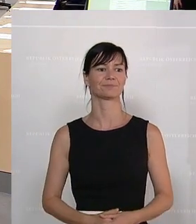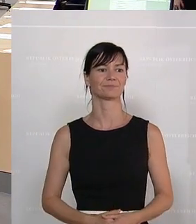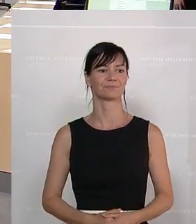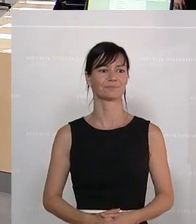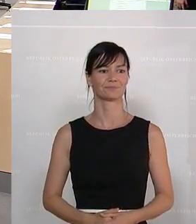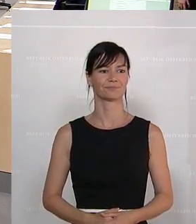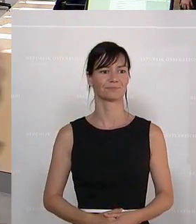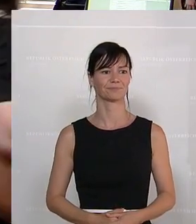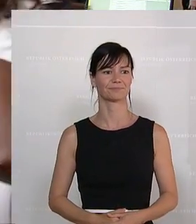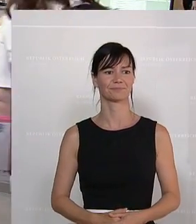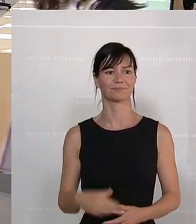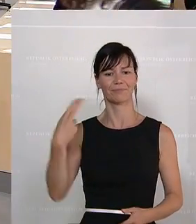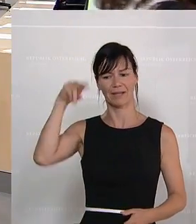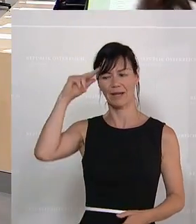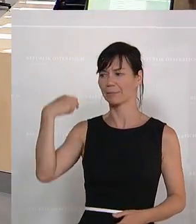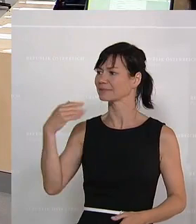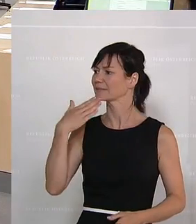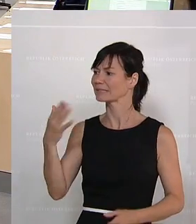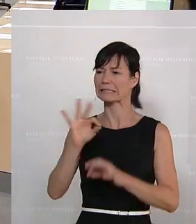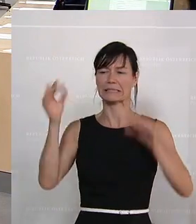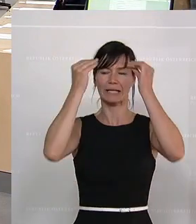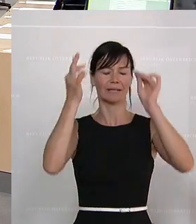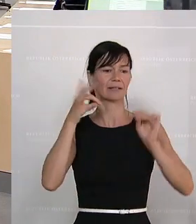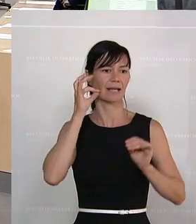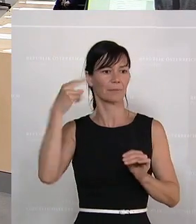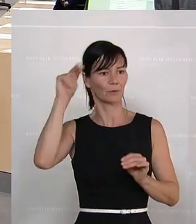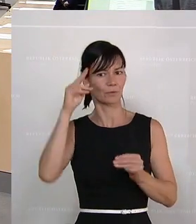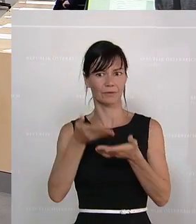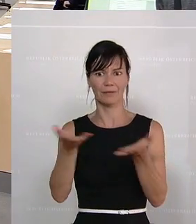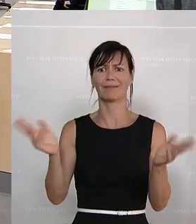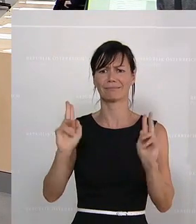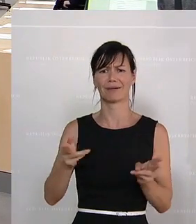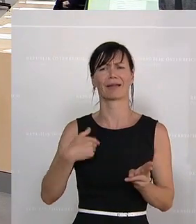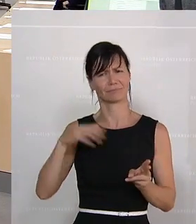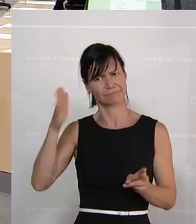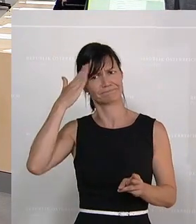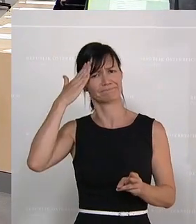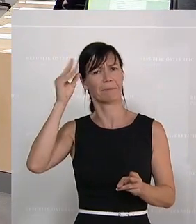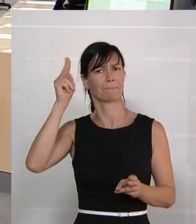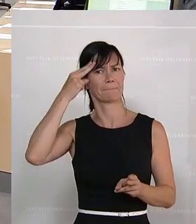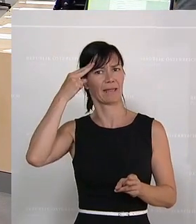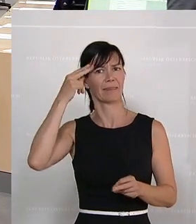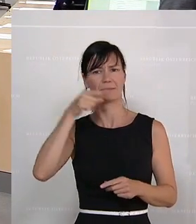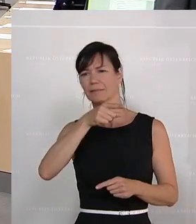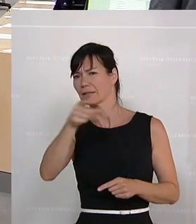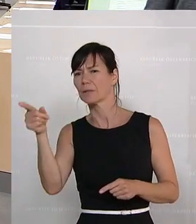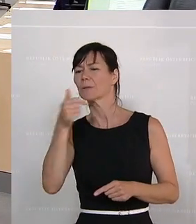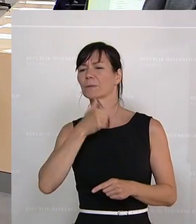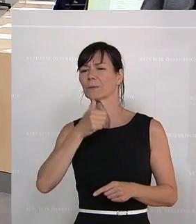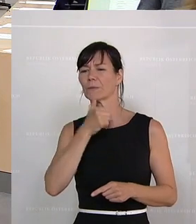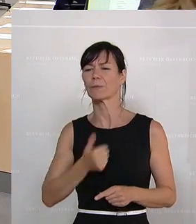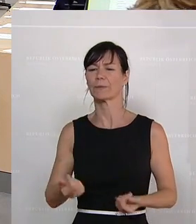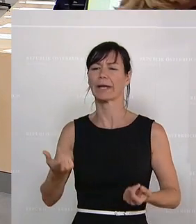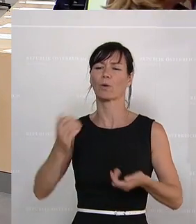partei herr präsident meine sehr geehrten damen und herren ich glaube wir können zur kenntnis nehmen dass die grüne klubobfrau